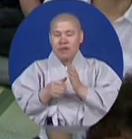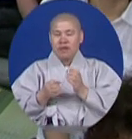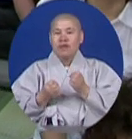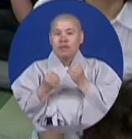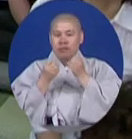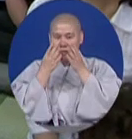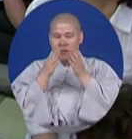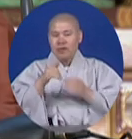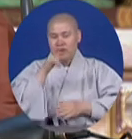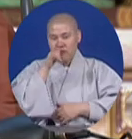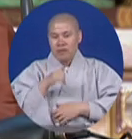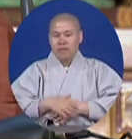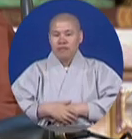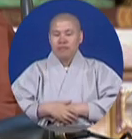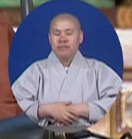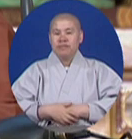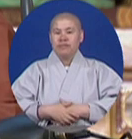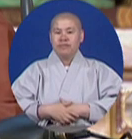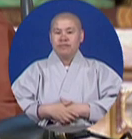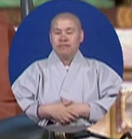계속합니다. 이게 삼장이거든요.